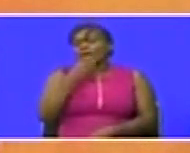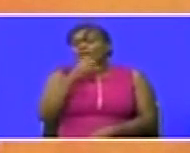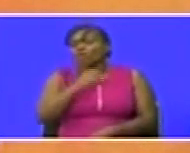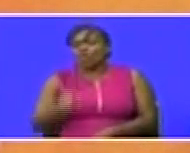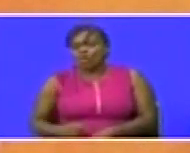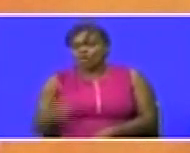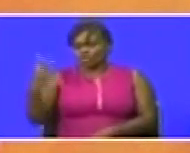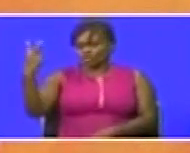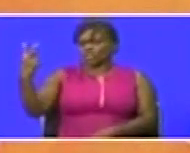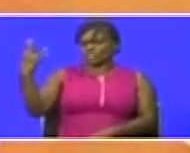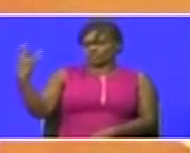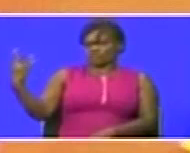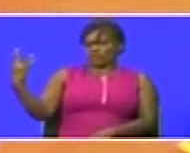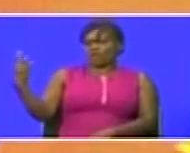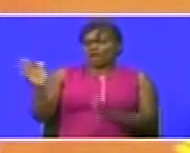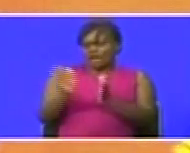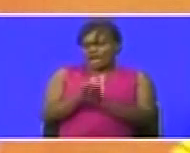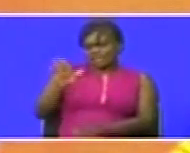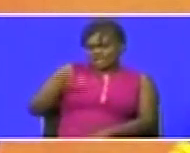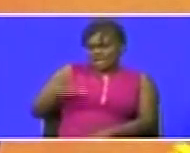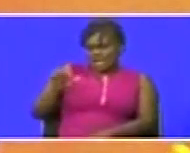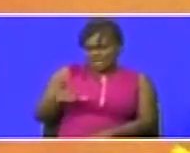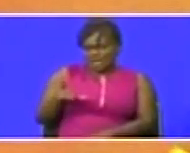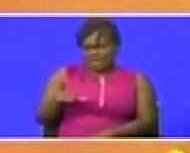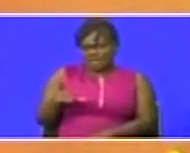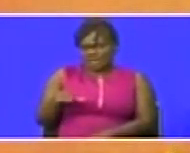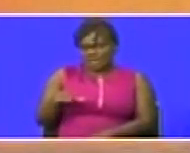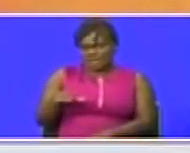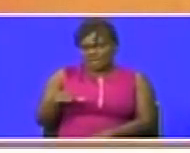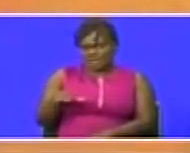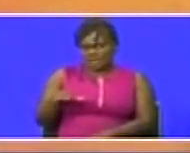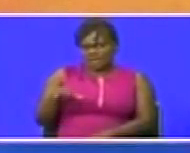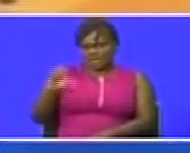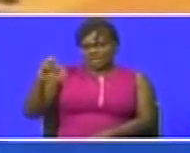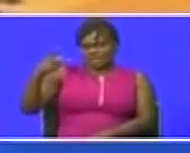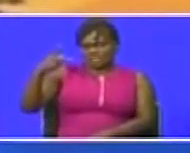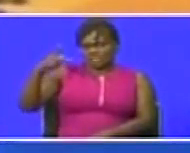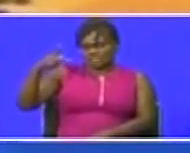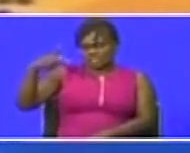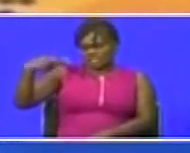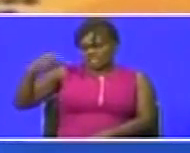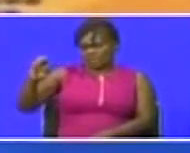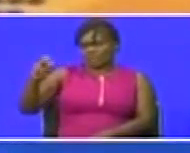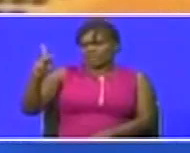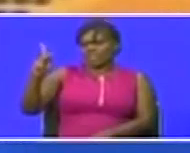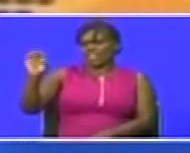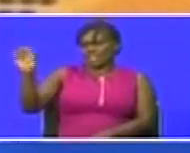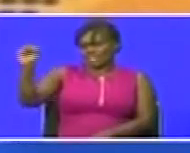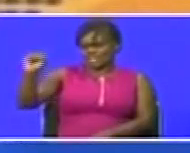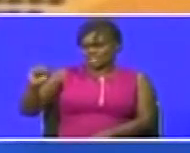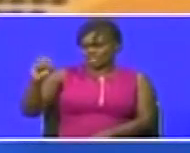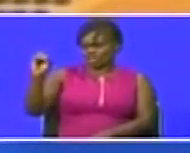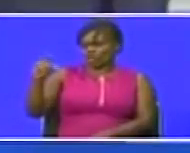wa miaka 24 na vlin jep kesho mami jina ni jep kesho hapa maake ili nili mara tatu kuta